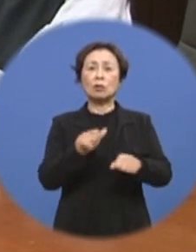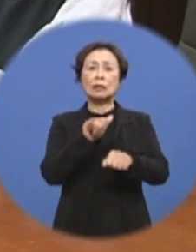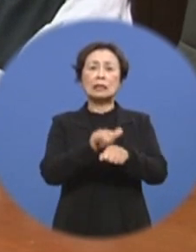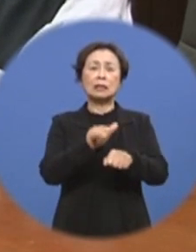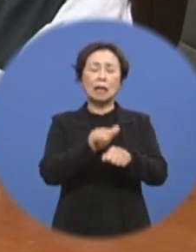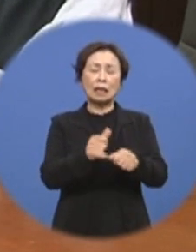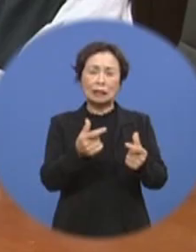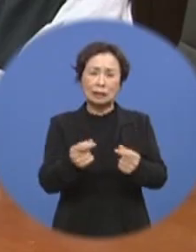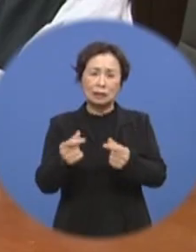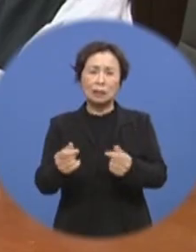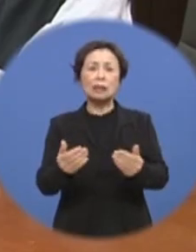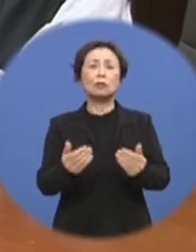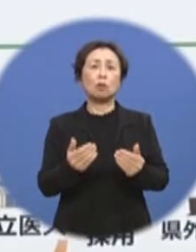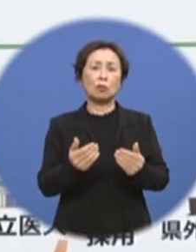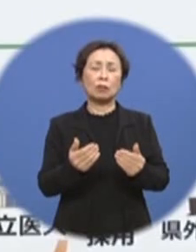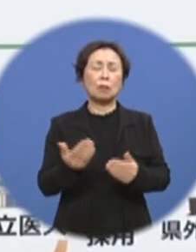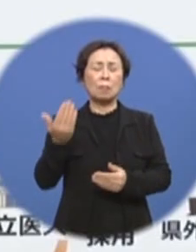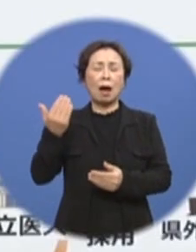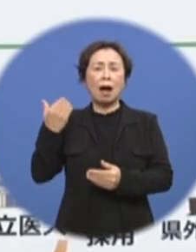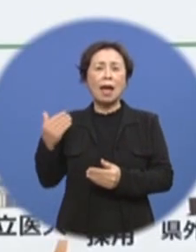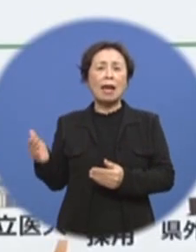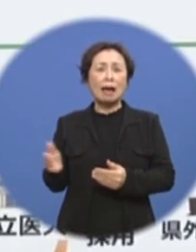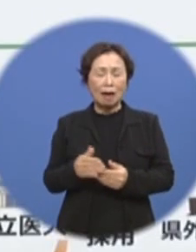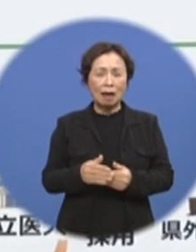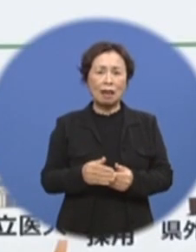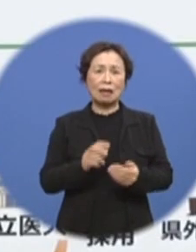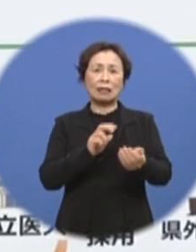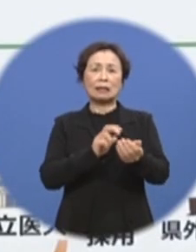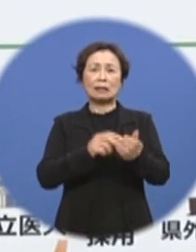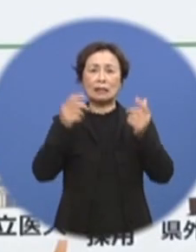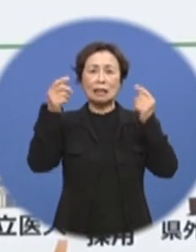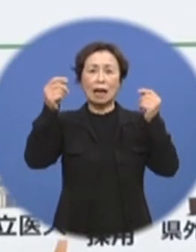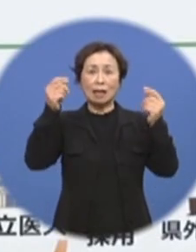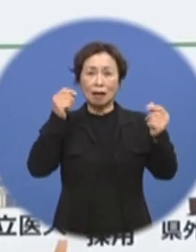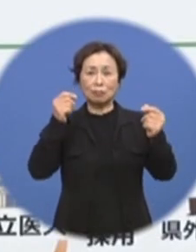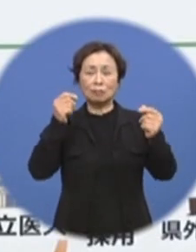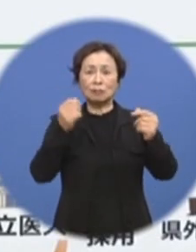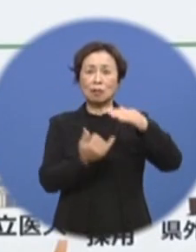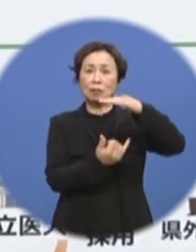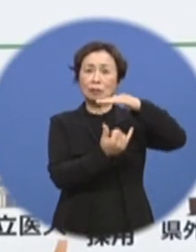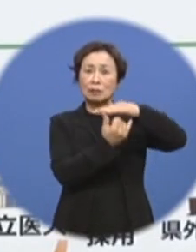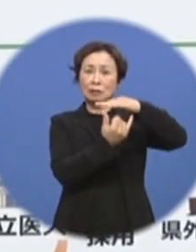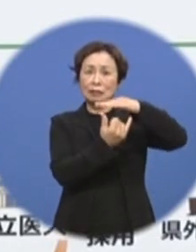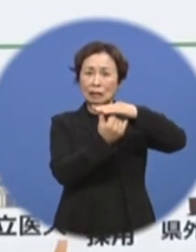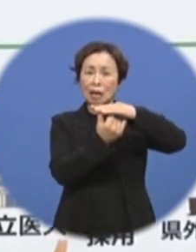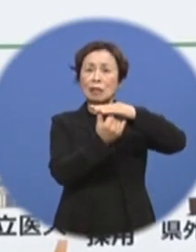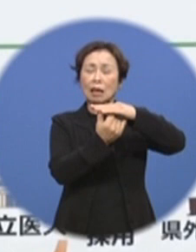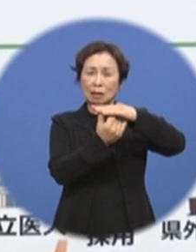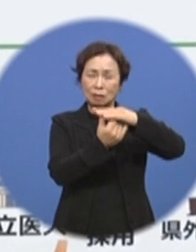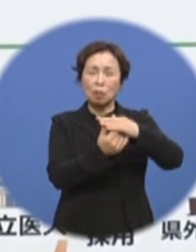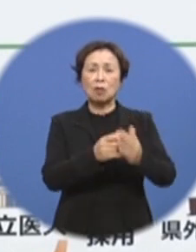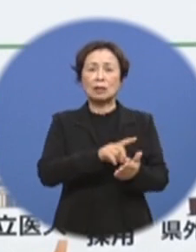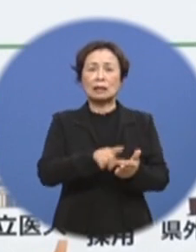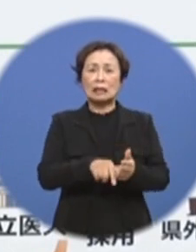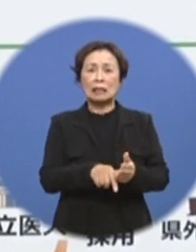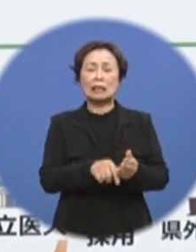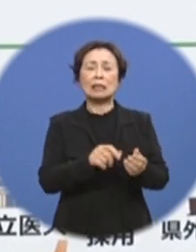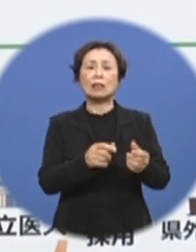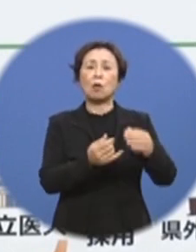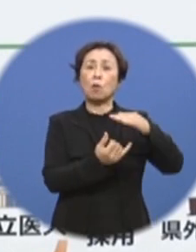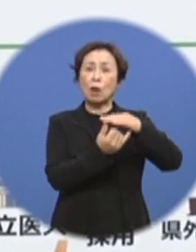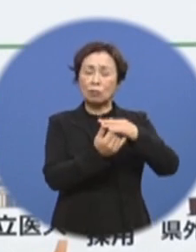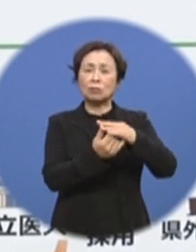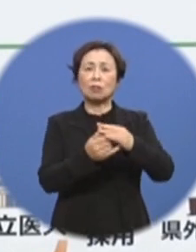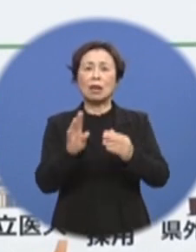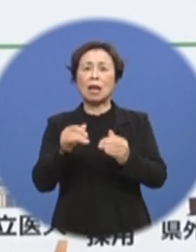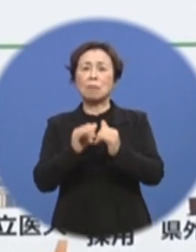ずいぶん前から県立医大の地域医療枠とかあるいは県民医療開くとか地域医療学はあのう県立